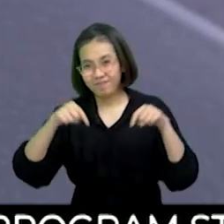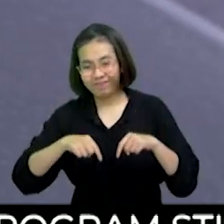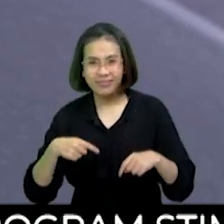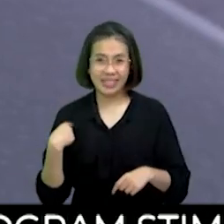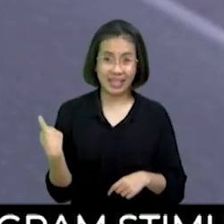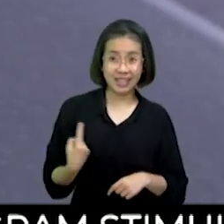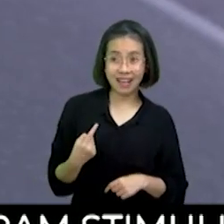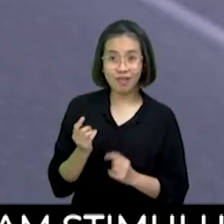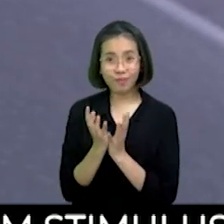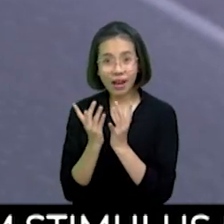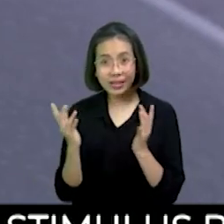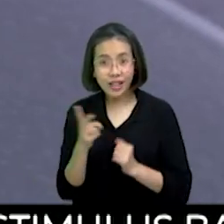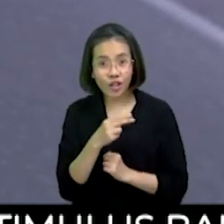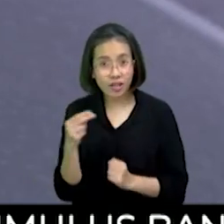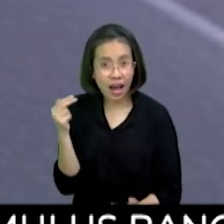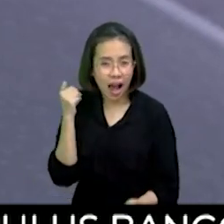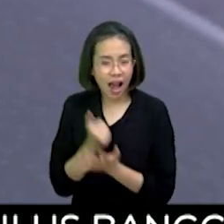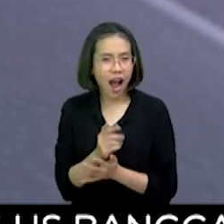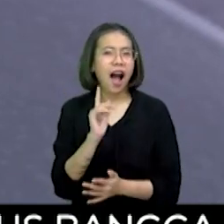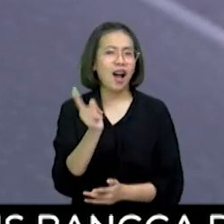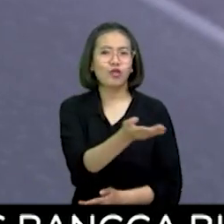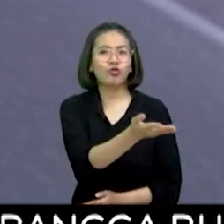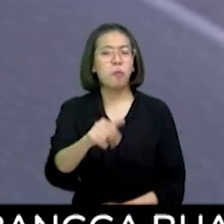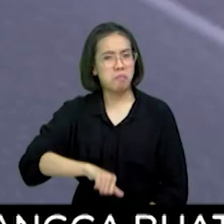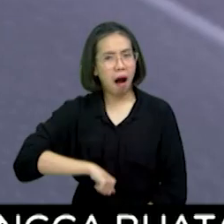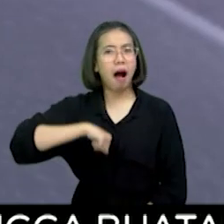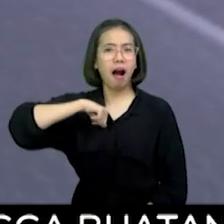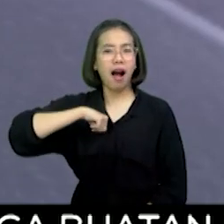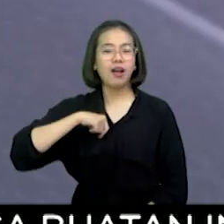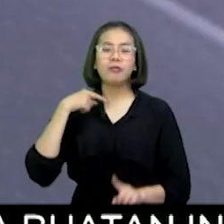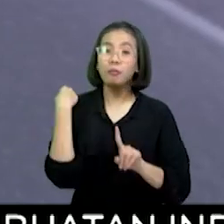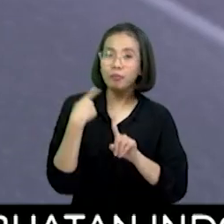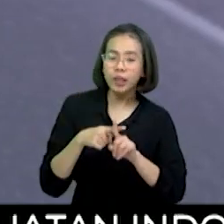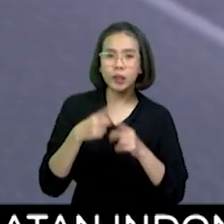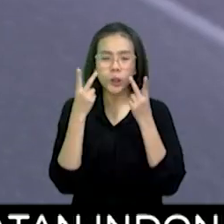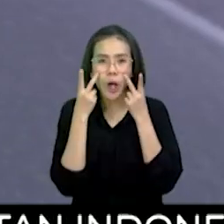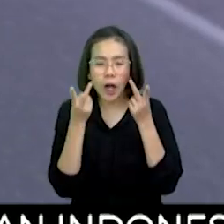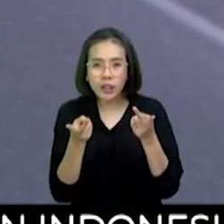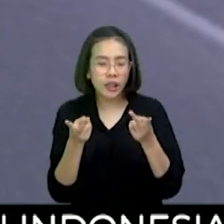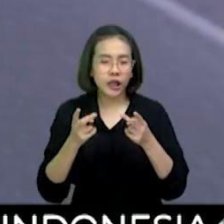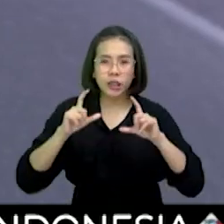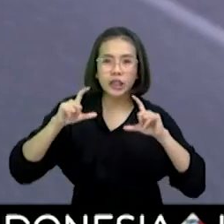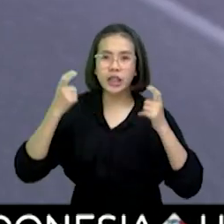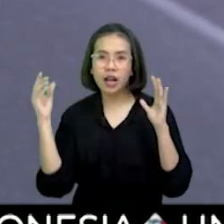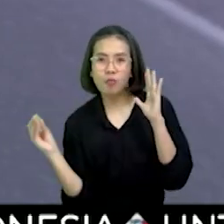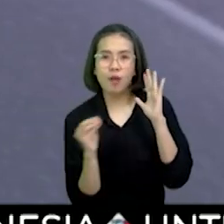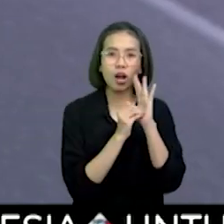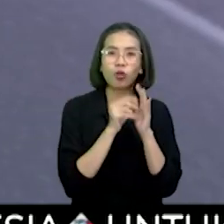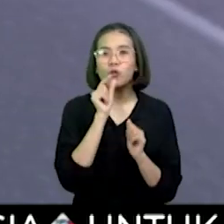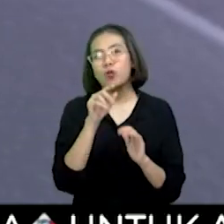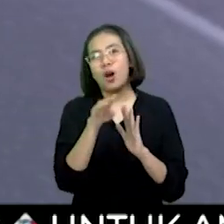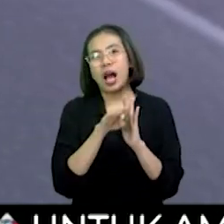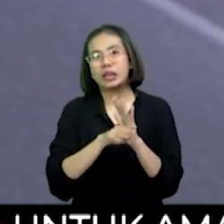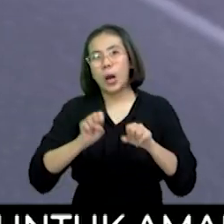kita sebagai warga negara Indonesia berbangga serta ikut menjadi saksi sejarah dari diselenggarakannya